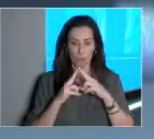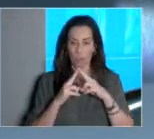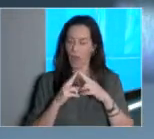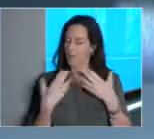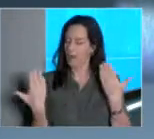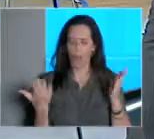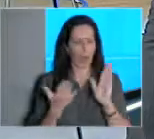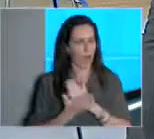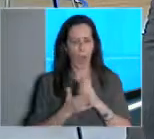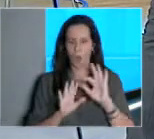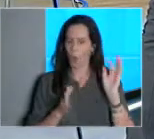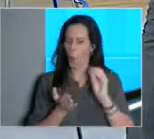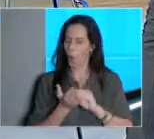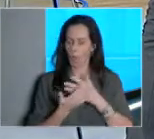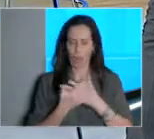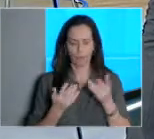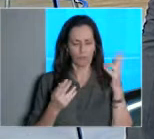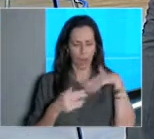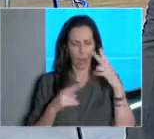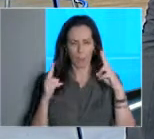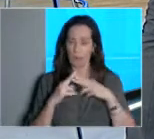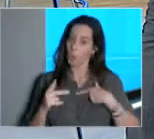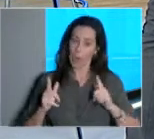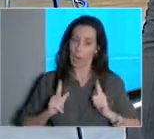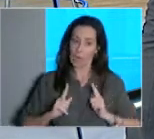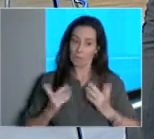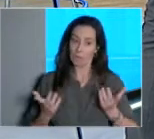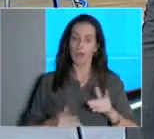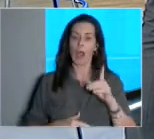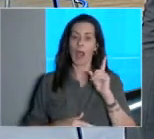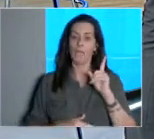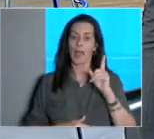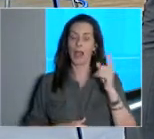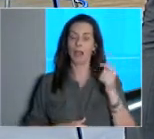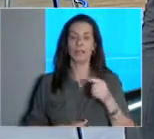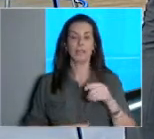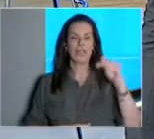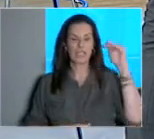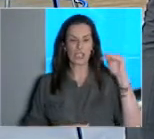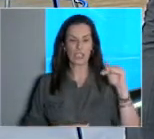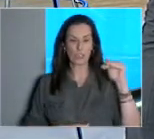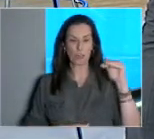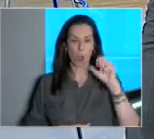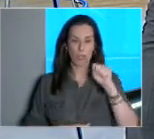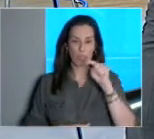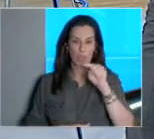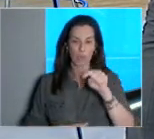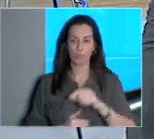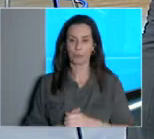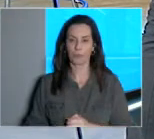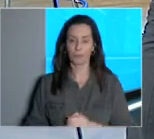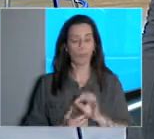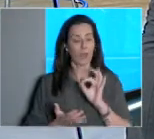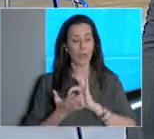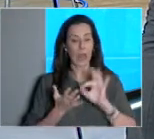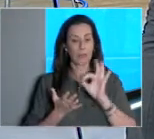כל החלטה רשמית או הצהרה שלה, אנחנו כה מחכים. אבל שר התחבורה, בצלאל סמוטריץ',